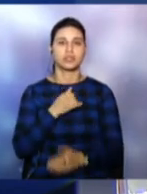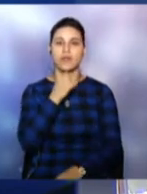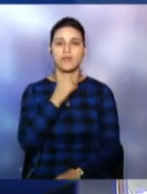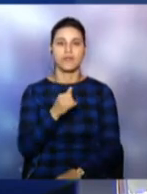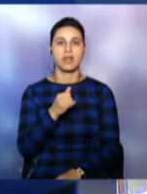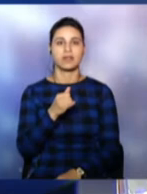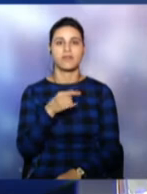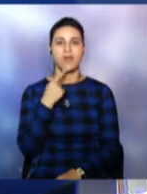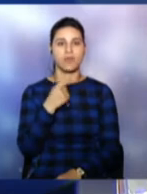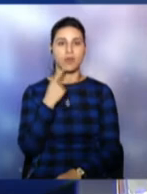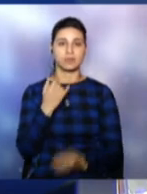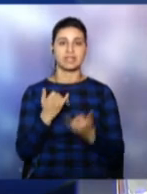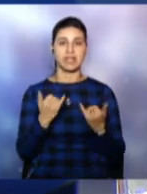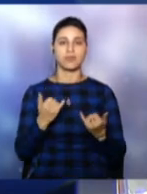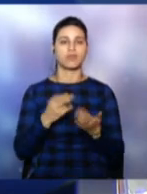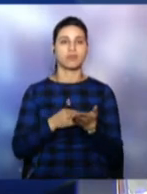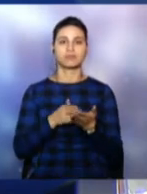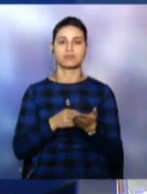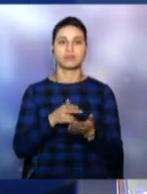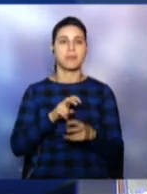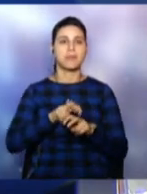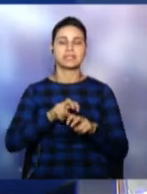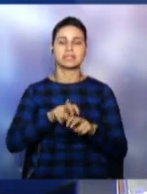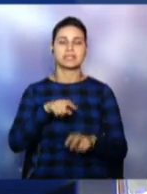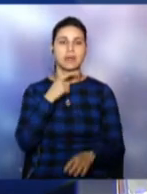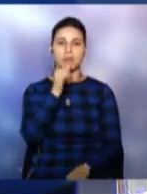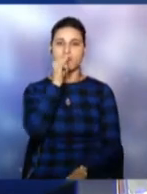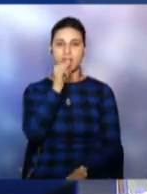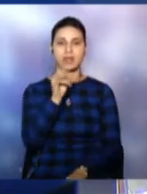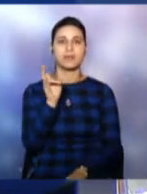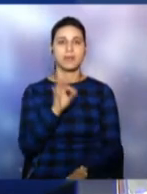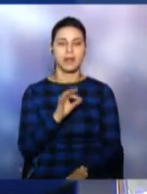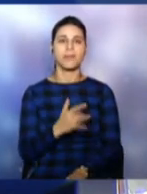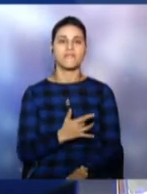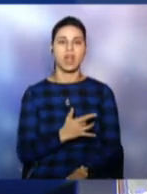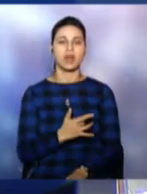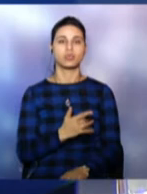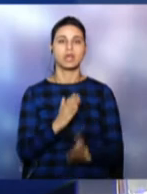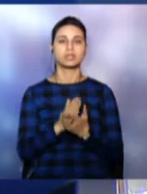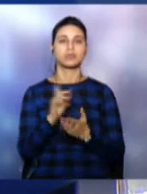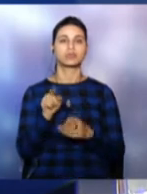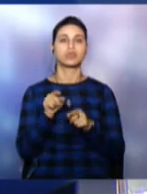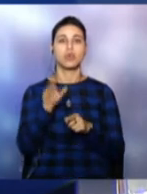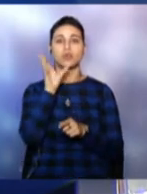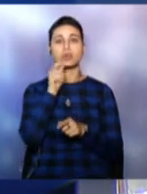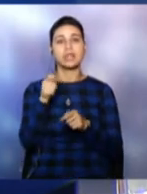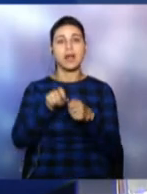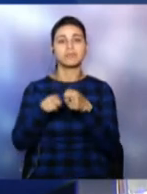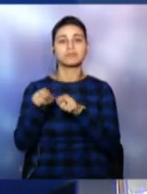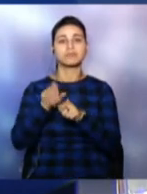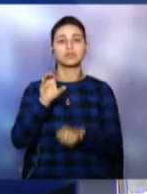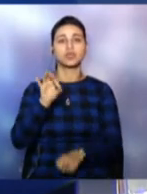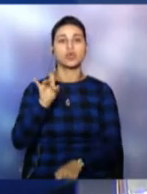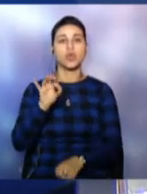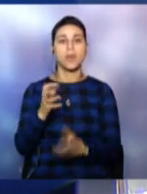კატეგორიულად ამტკიცოთ, თანამედროვე მტკიცებითი მედიცინა ამდენ მასალას არ გვაძლევს, მაგრამ ვარაუდი არსებობს, რომ გენმოდიფიცირებული